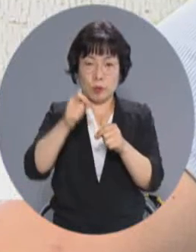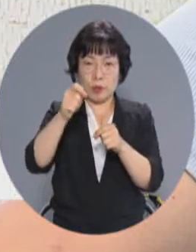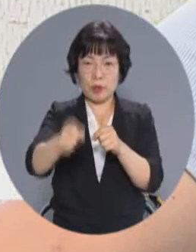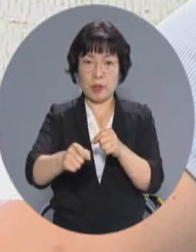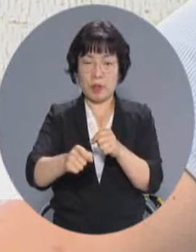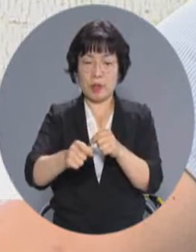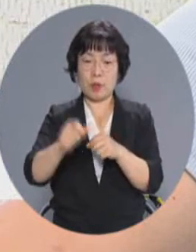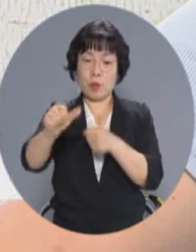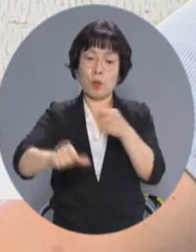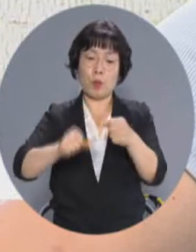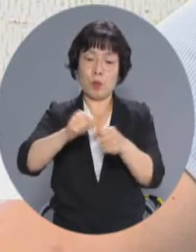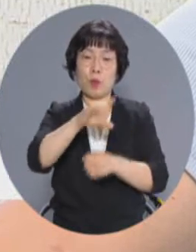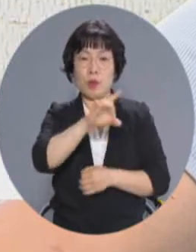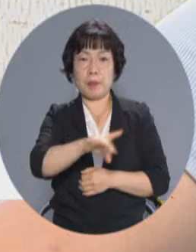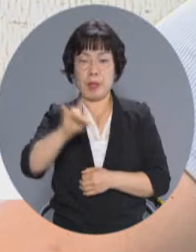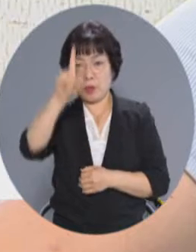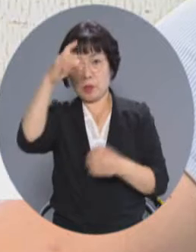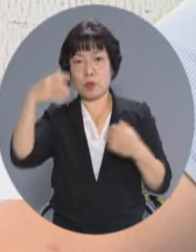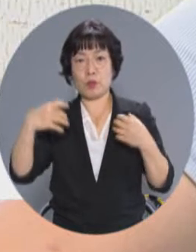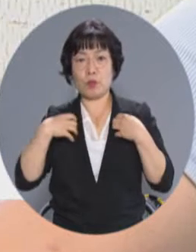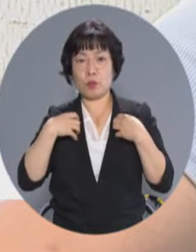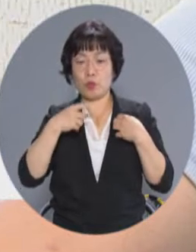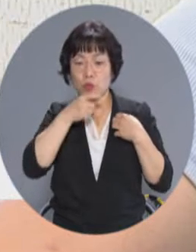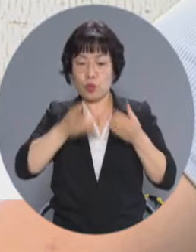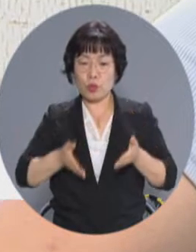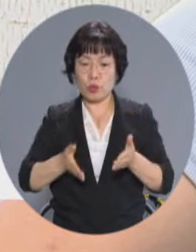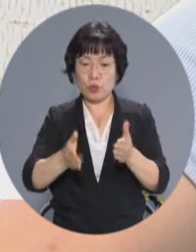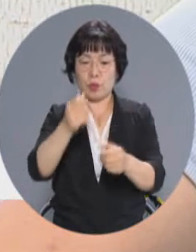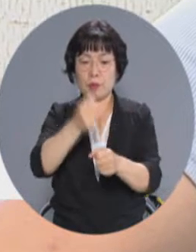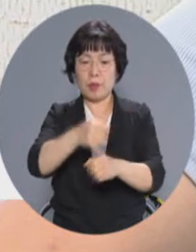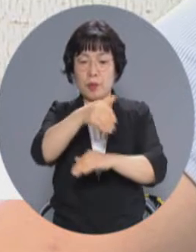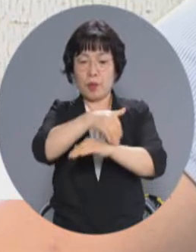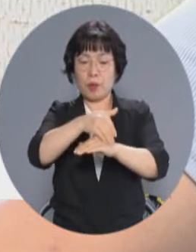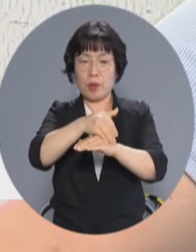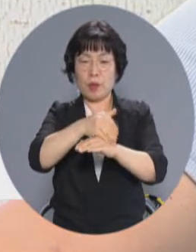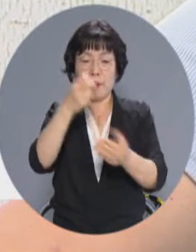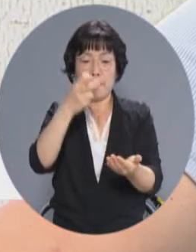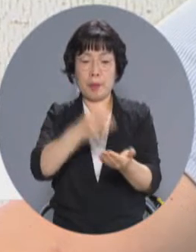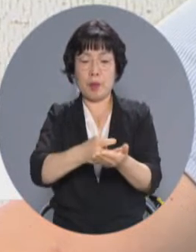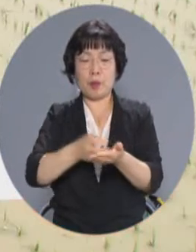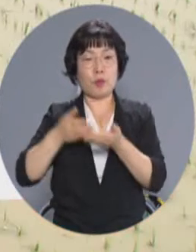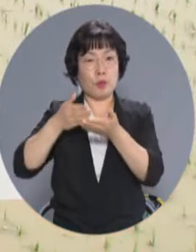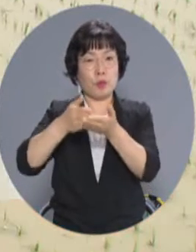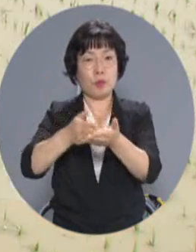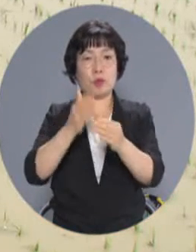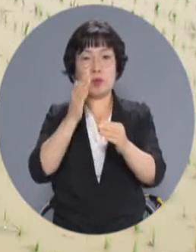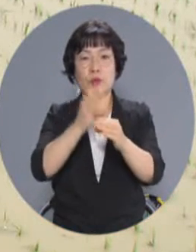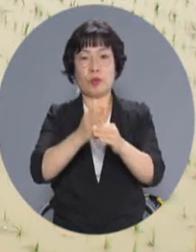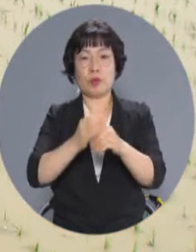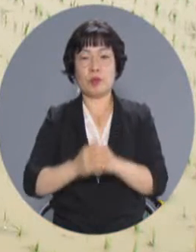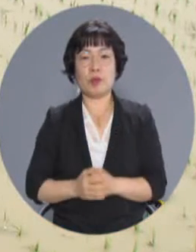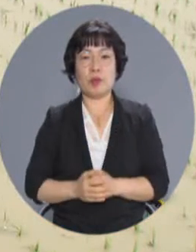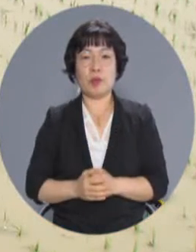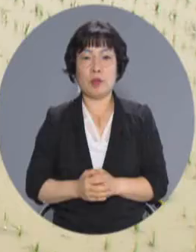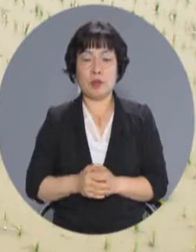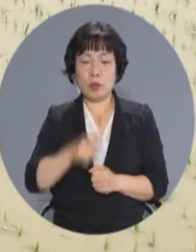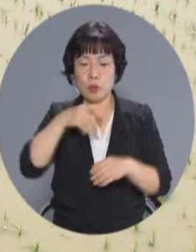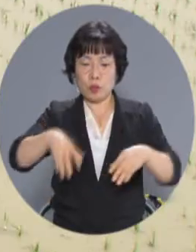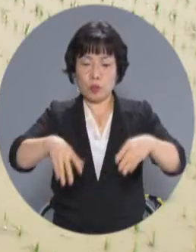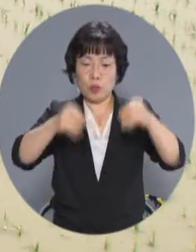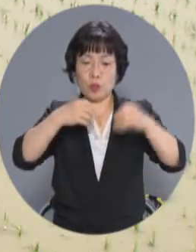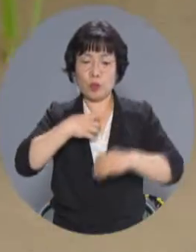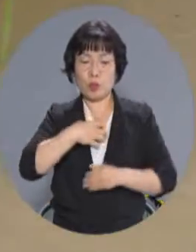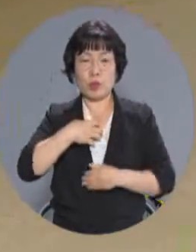매 5년 단위로 정부가 용수 공급 계획을 세우도록 하는 그런 법안을 지금 발의 중에 있습니다. 연례 행사처럼 가뭄 속 물